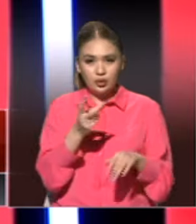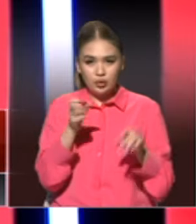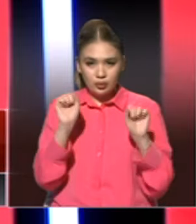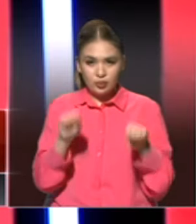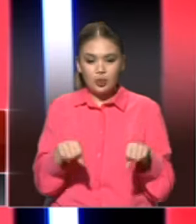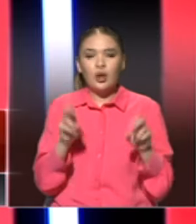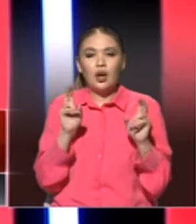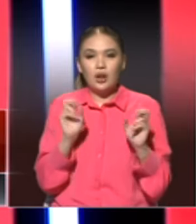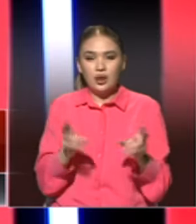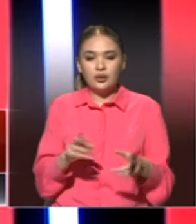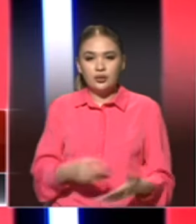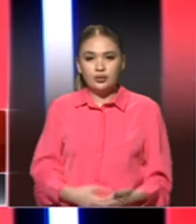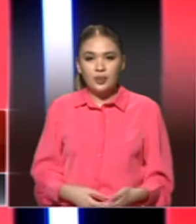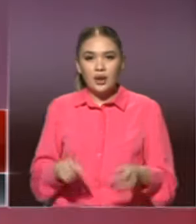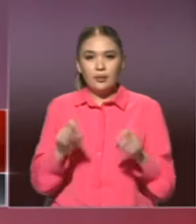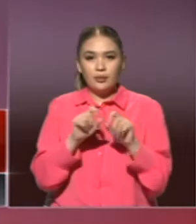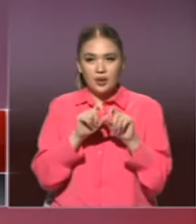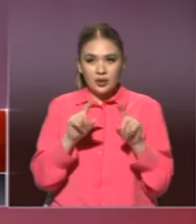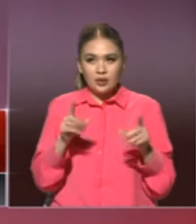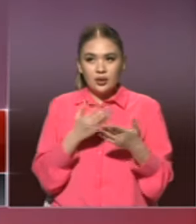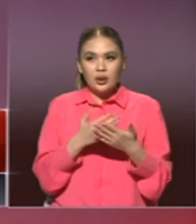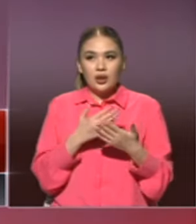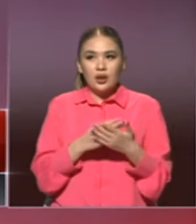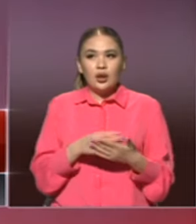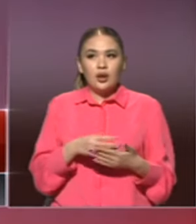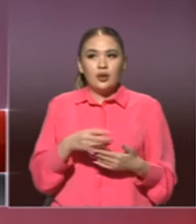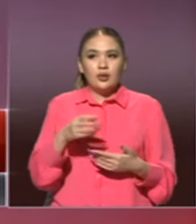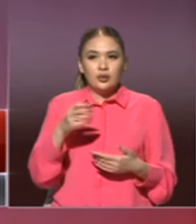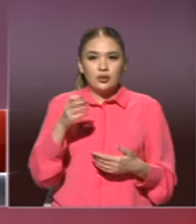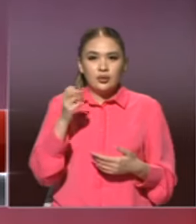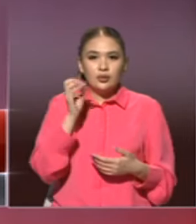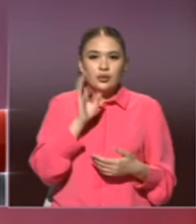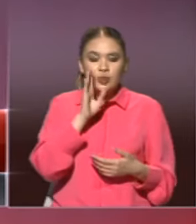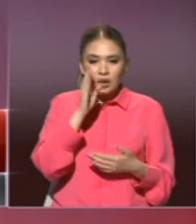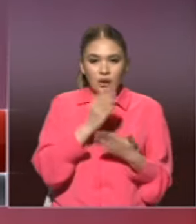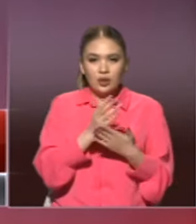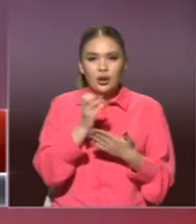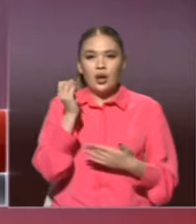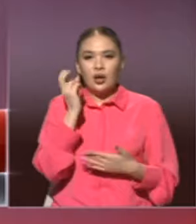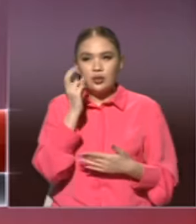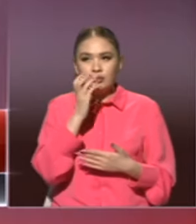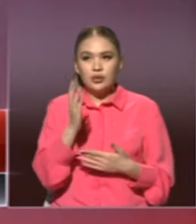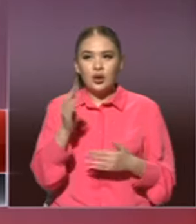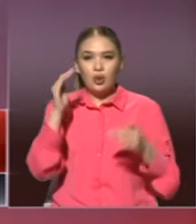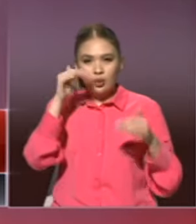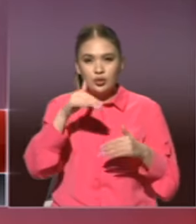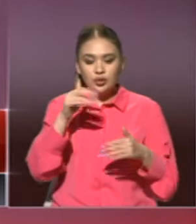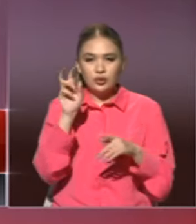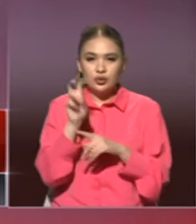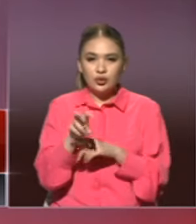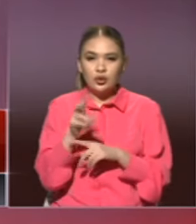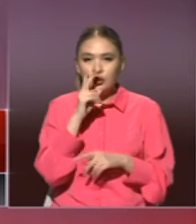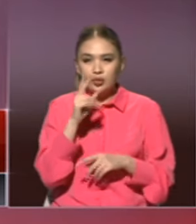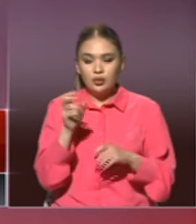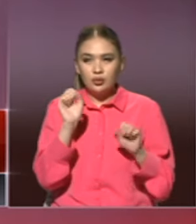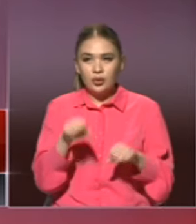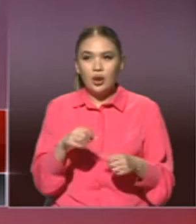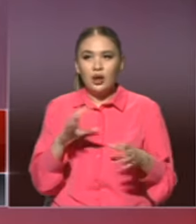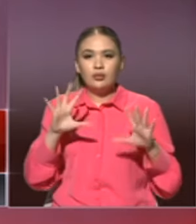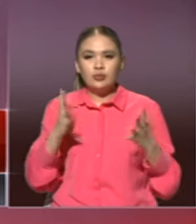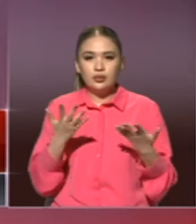қалай оқиды? Мектепте, түске дейін мектепте сабағын оқиды, түстен кейін колледжге барып сабақ оқиды. 4 сағат күніне. Колледждің сабағы таңертең болса ше?